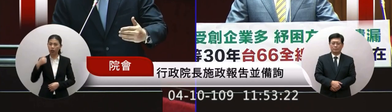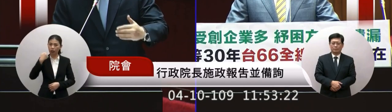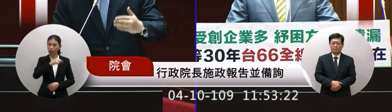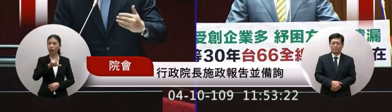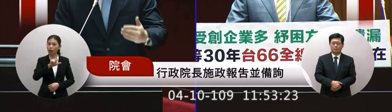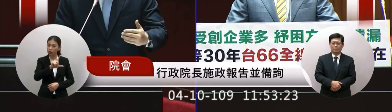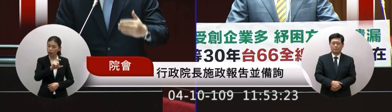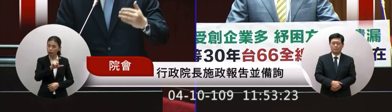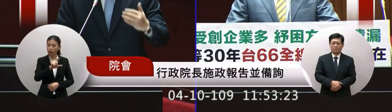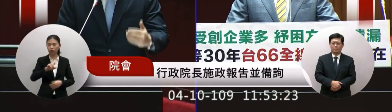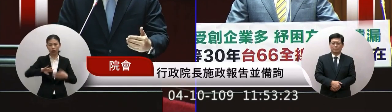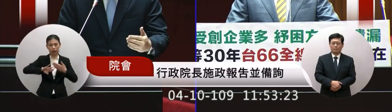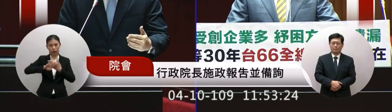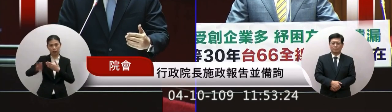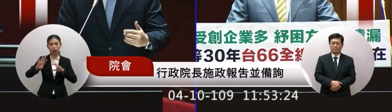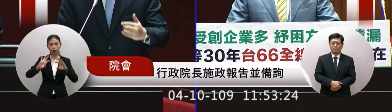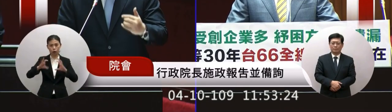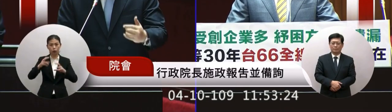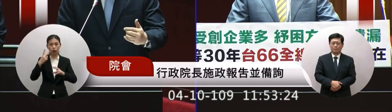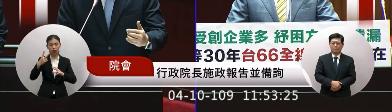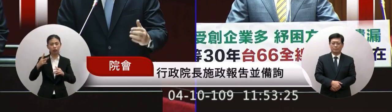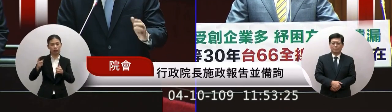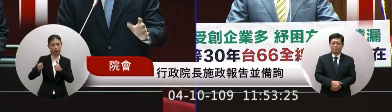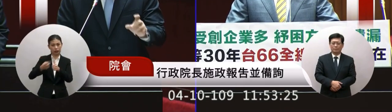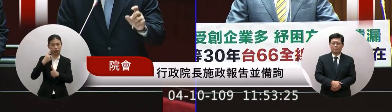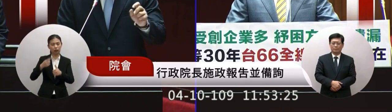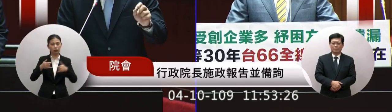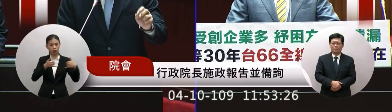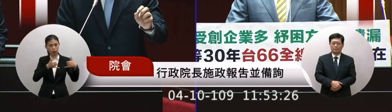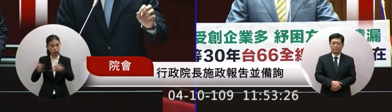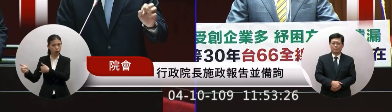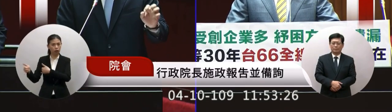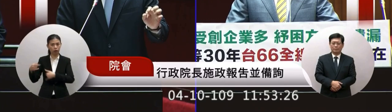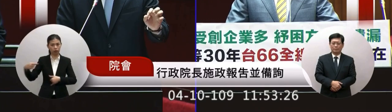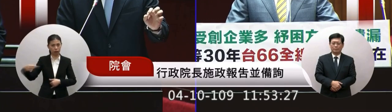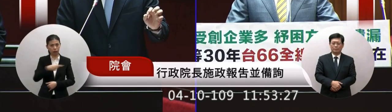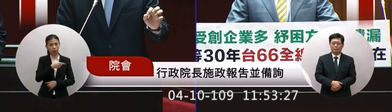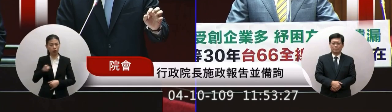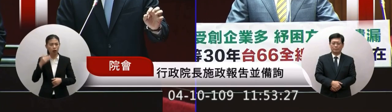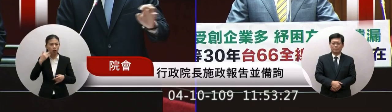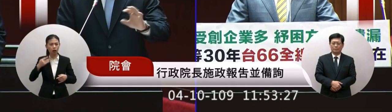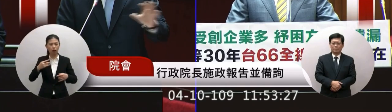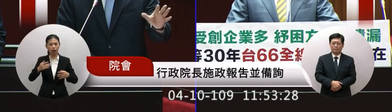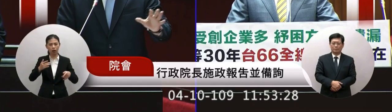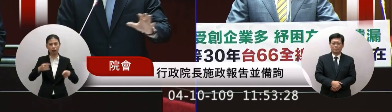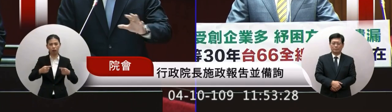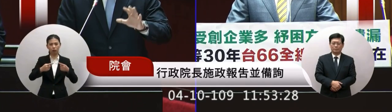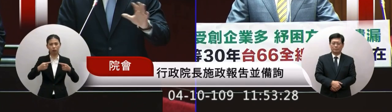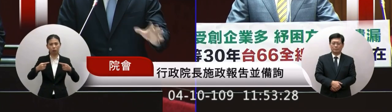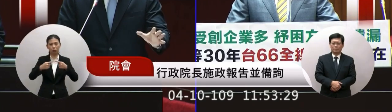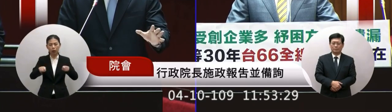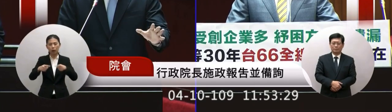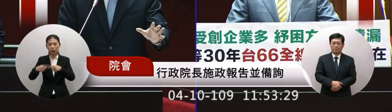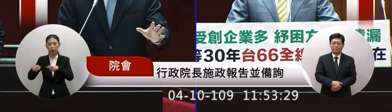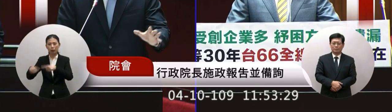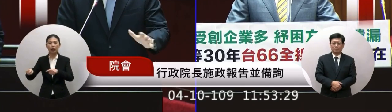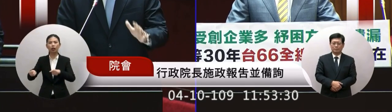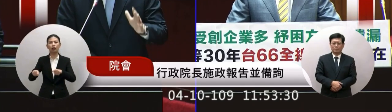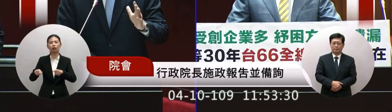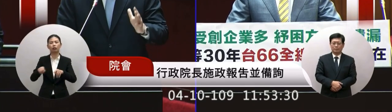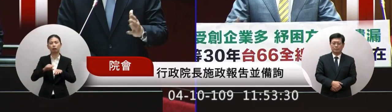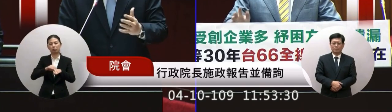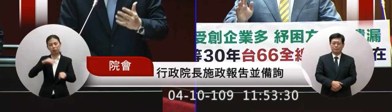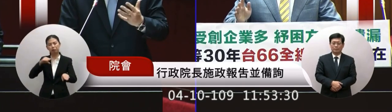66好或其他的国二甲好等等，这个节点如果没有打通啊，其实 就是塞，